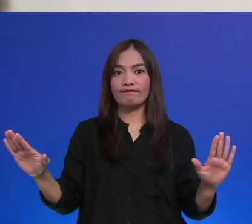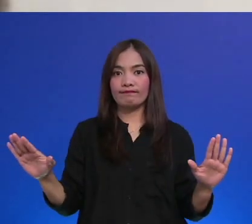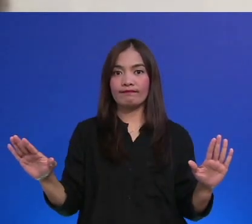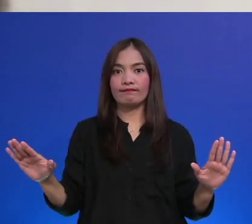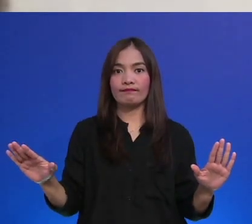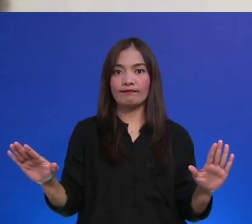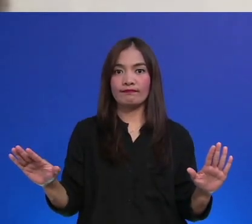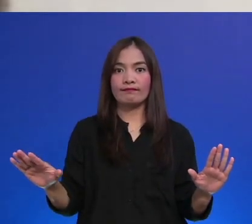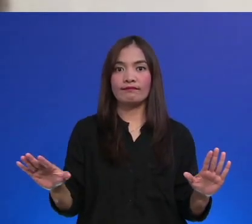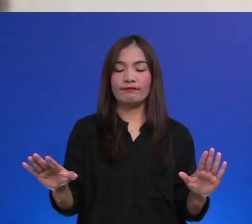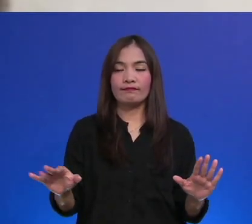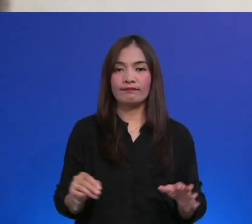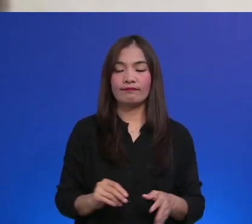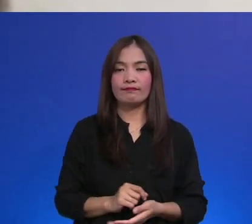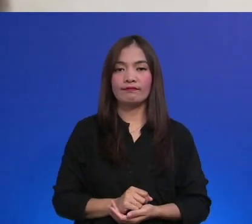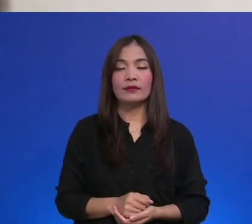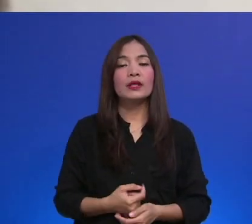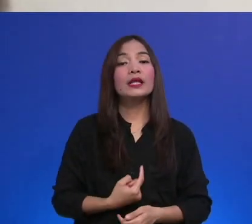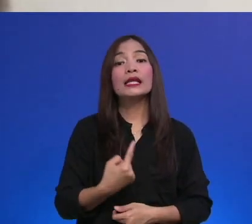dan kita harus